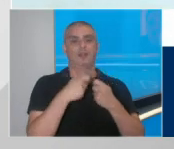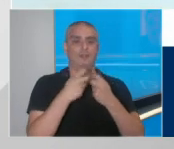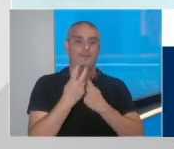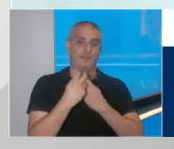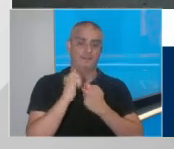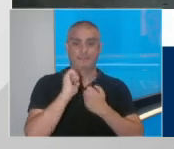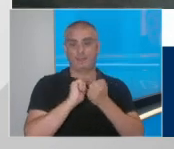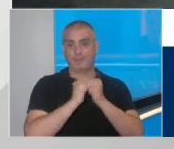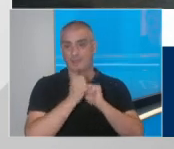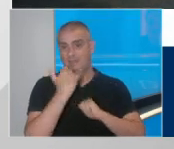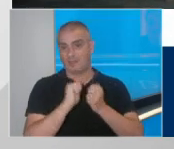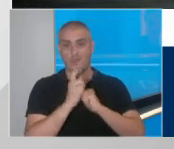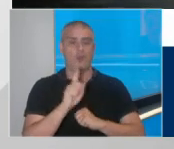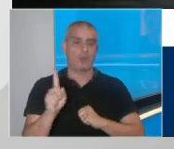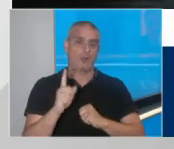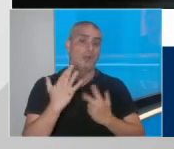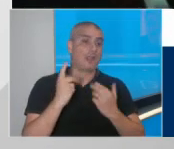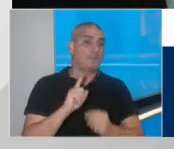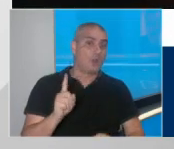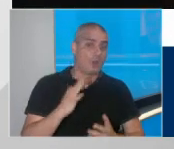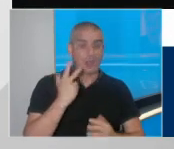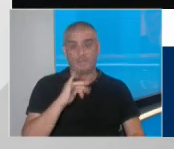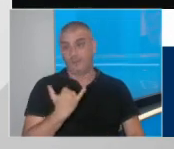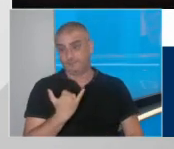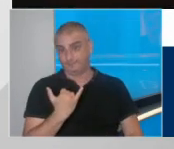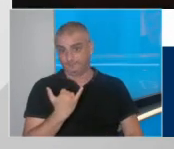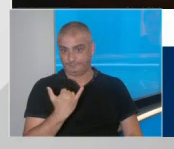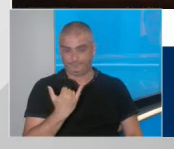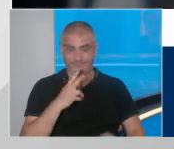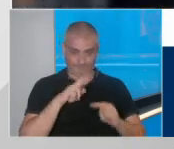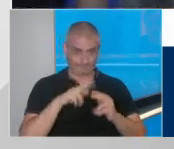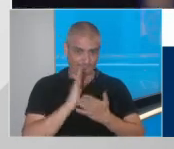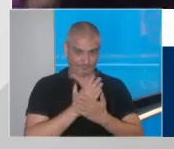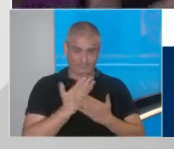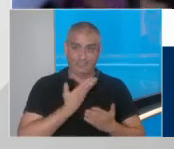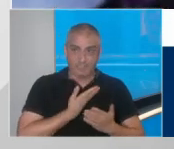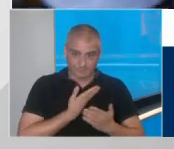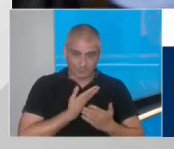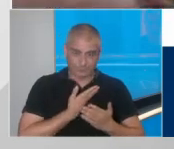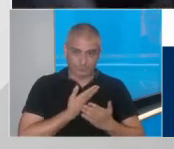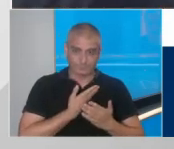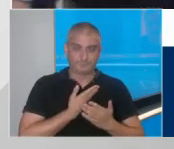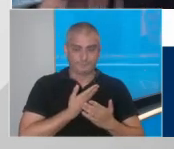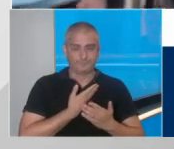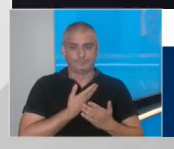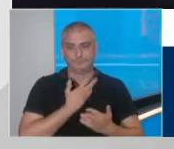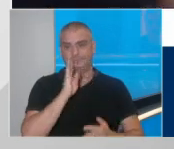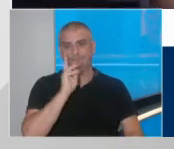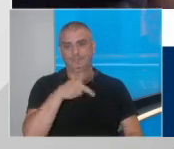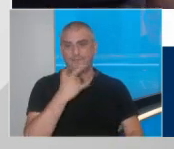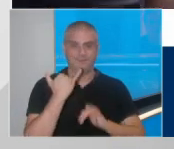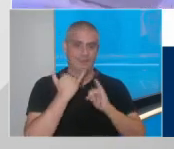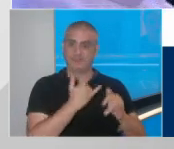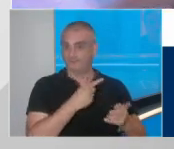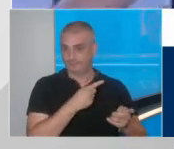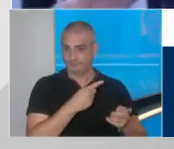כן או לא, וכמה לא, או כמה כן, ואחרי שההחלטה הזאת תתקבל, נתניהו צריך להביא